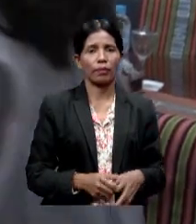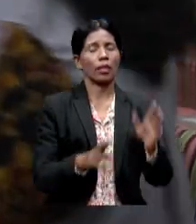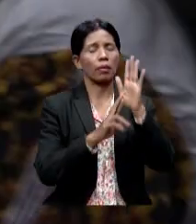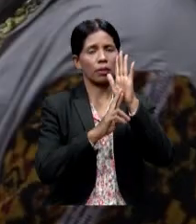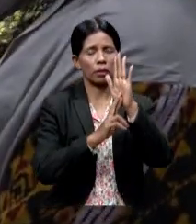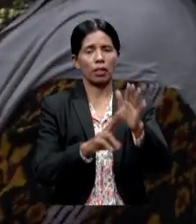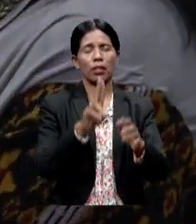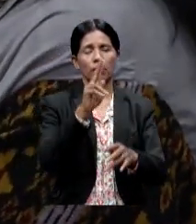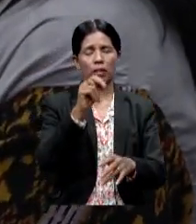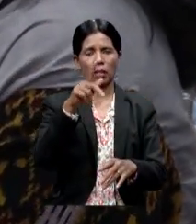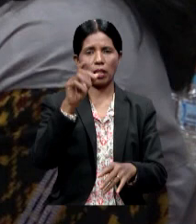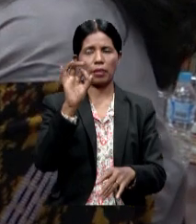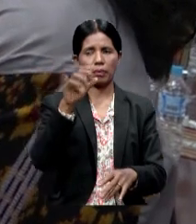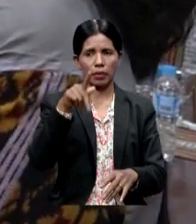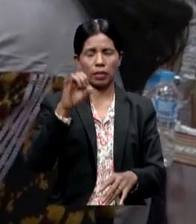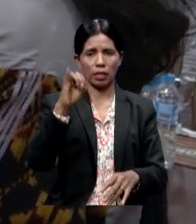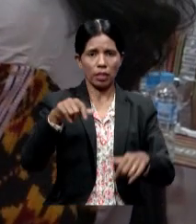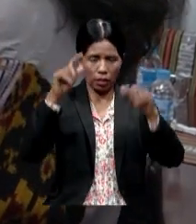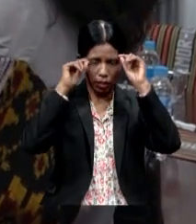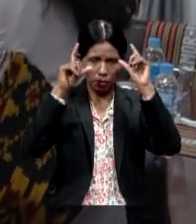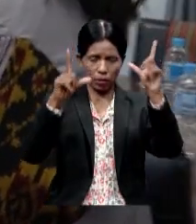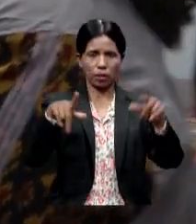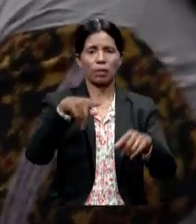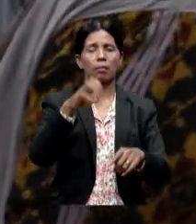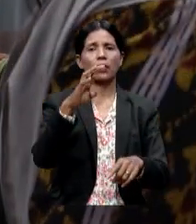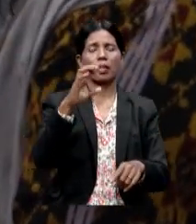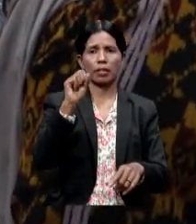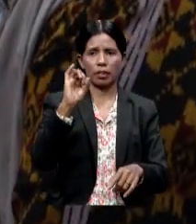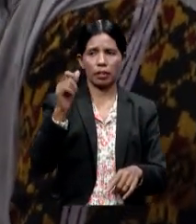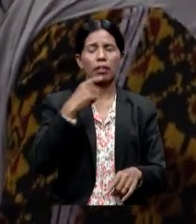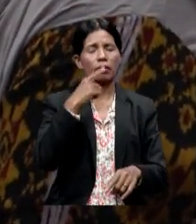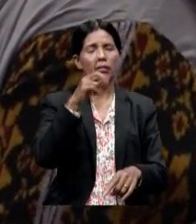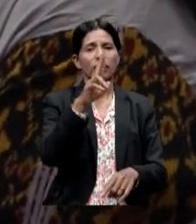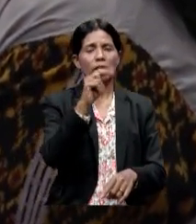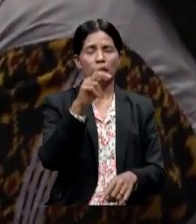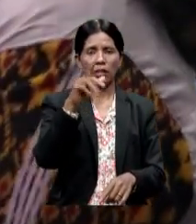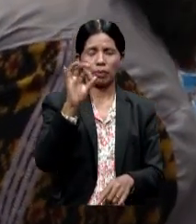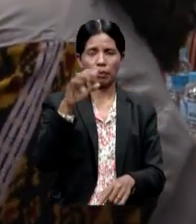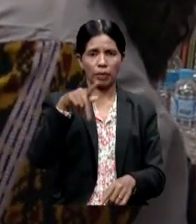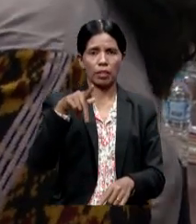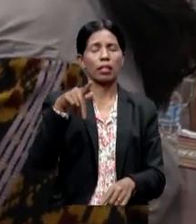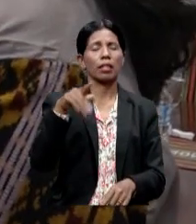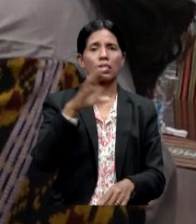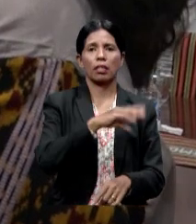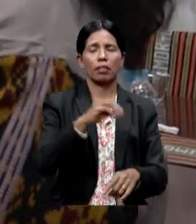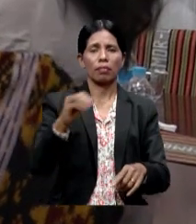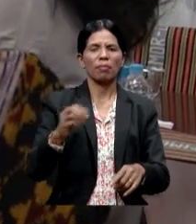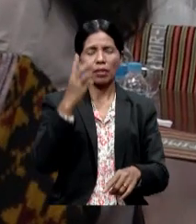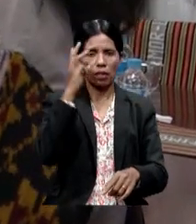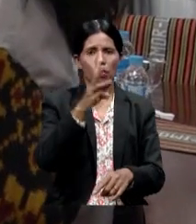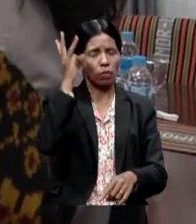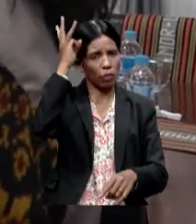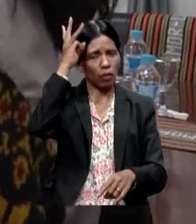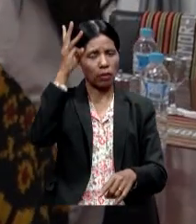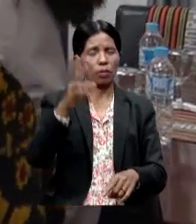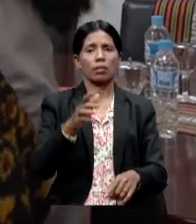Representante UNFPA ia Timor-Leste presia arifin kabuhateten UNFPA preocupa ho número mortalidade inan isin